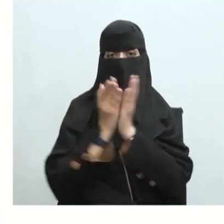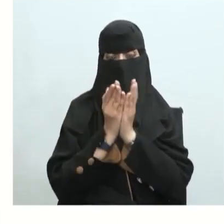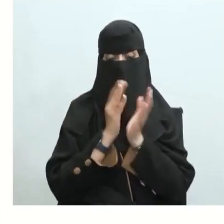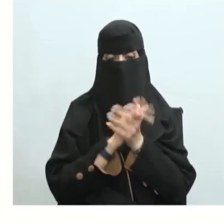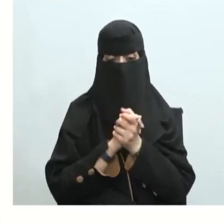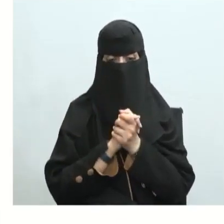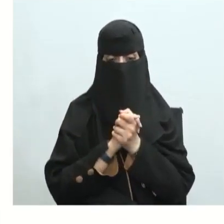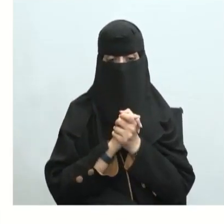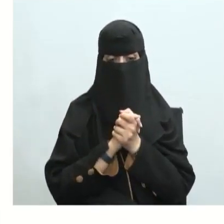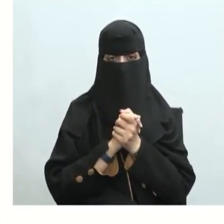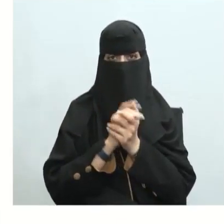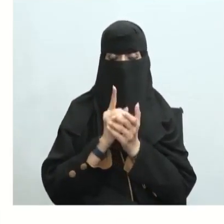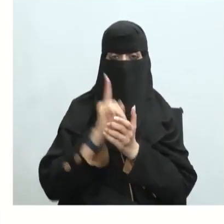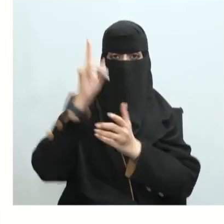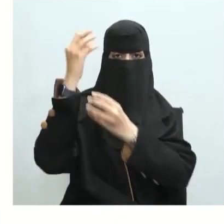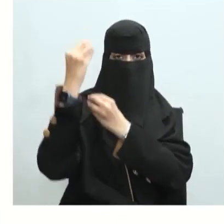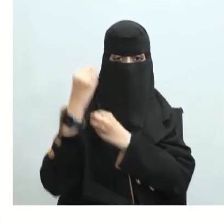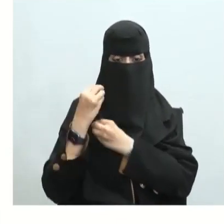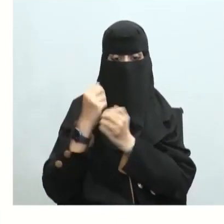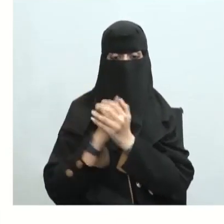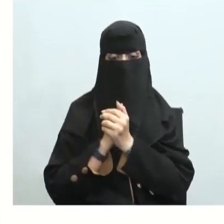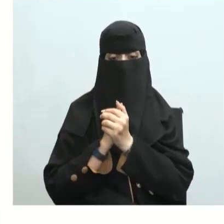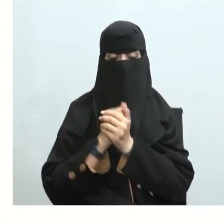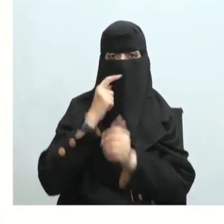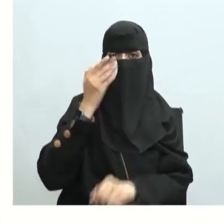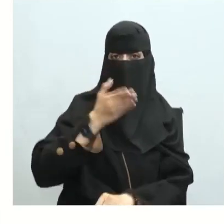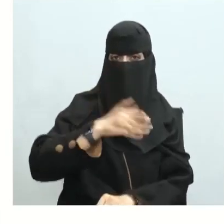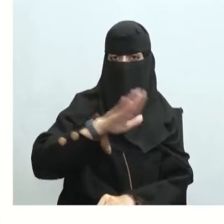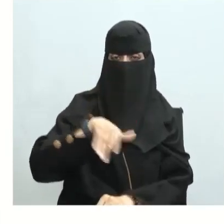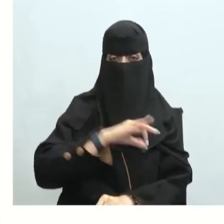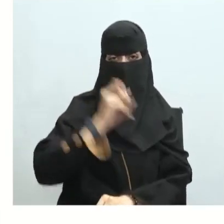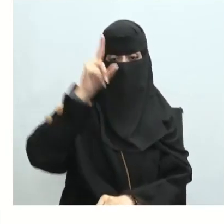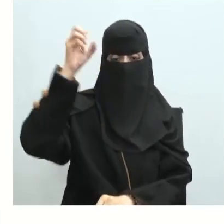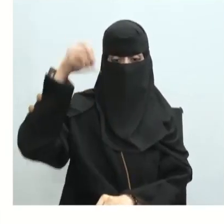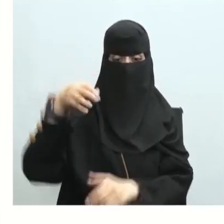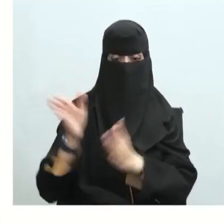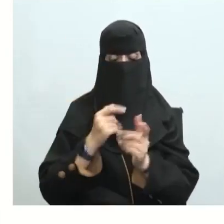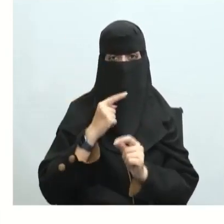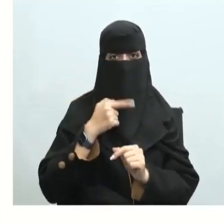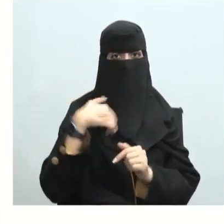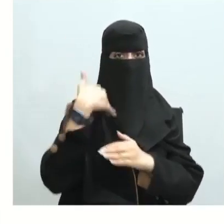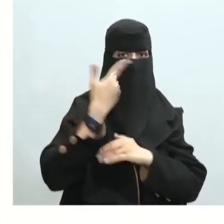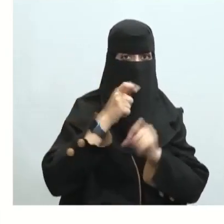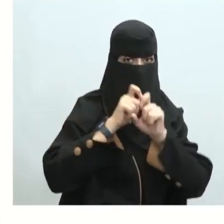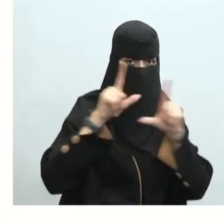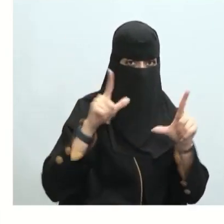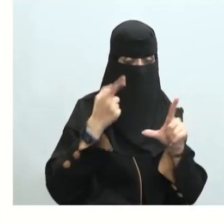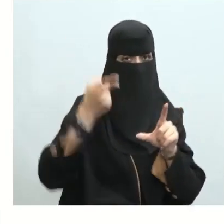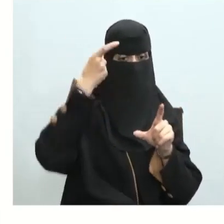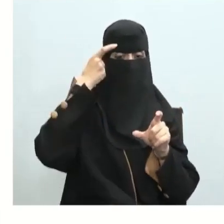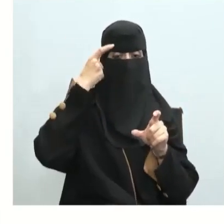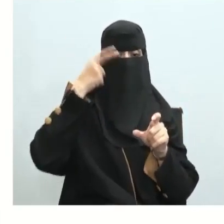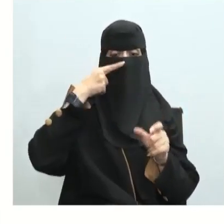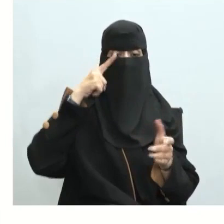المكرم مدير المدرسه وتضع هنا فراغ وفقه الله السلام عليكم ورحمه الله وبركاته لاحظ هنا الافتتاح البسمله